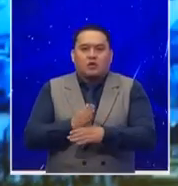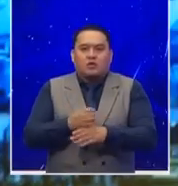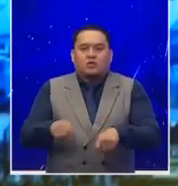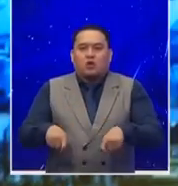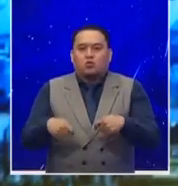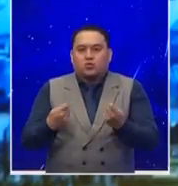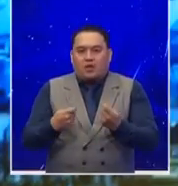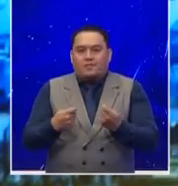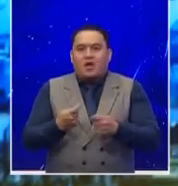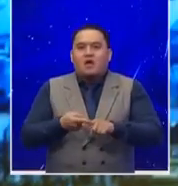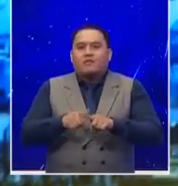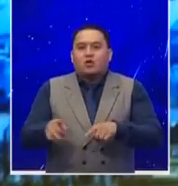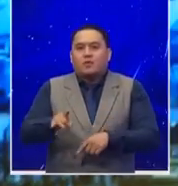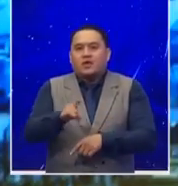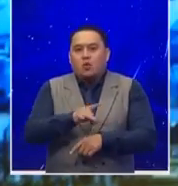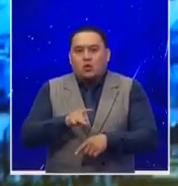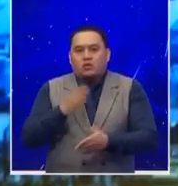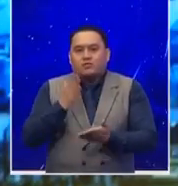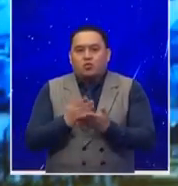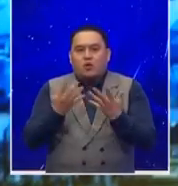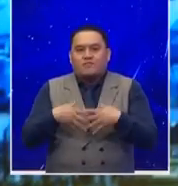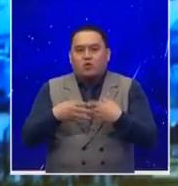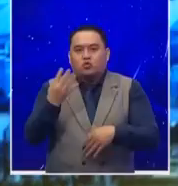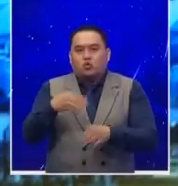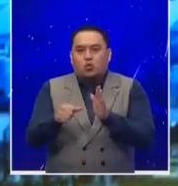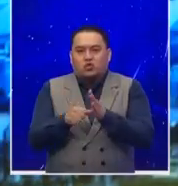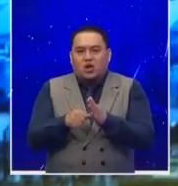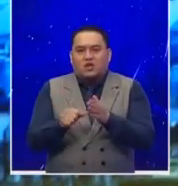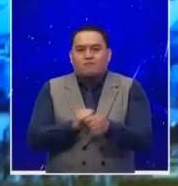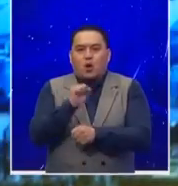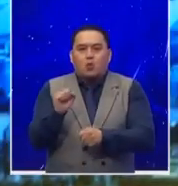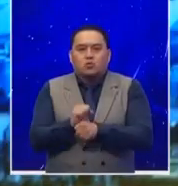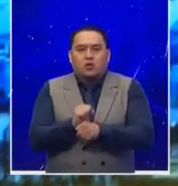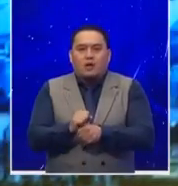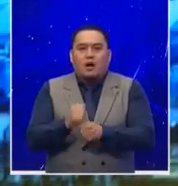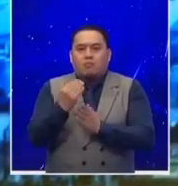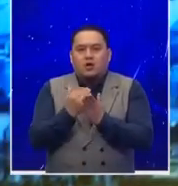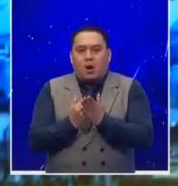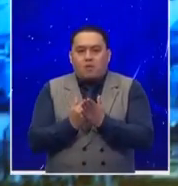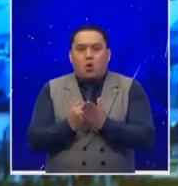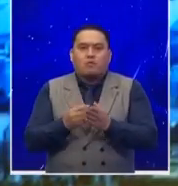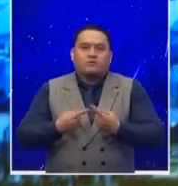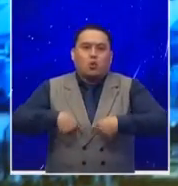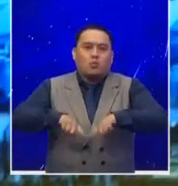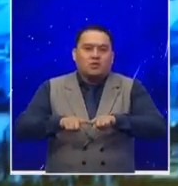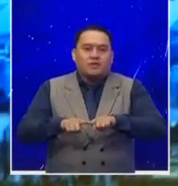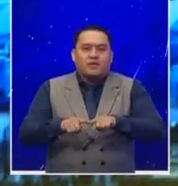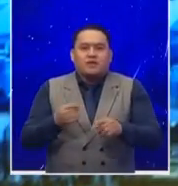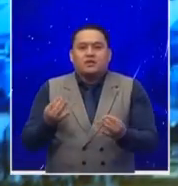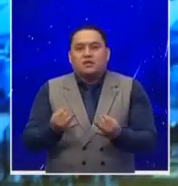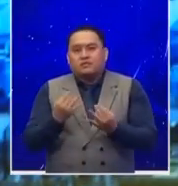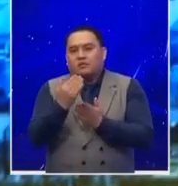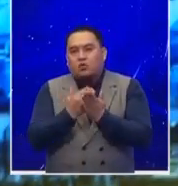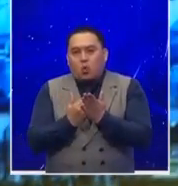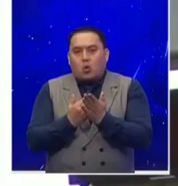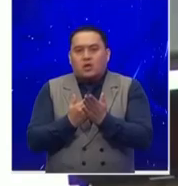ПДД «Автоураган». Итого в регионе функционирует 46 постов стационарных аппаратно-программных комплексов. Интересная